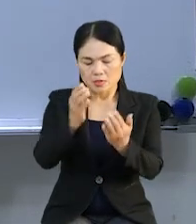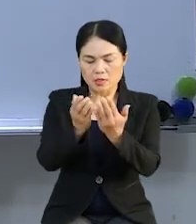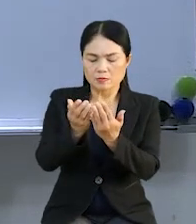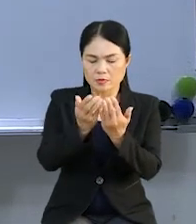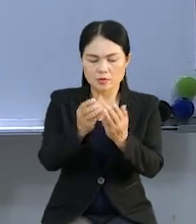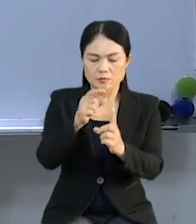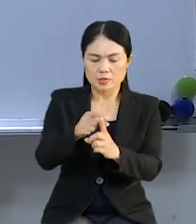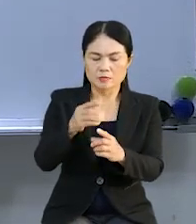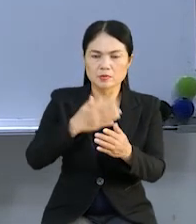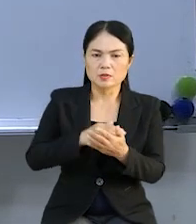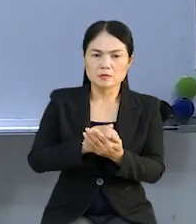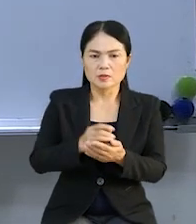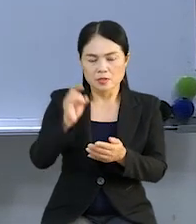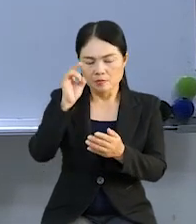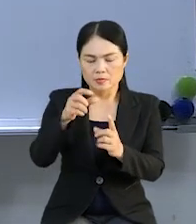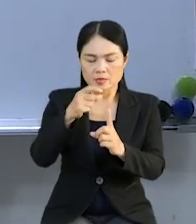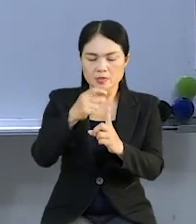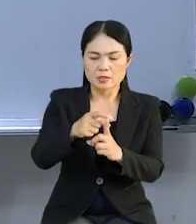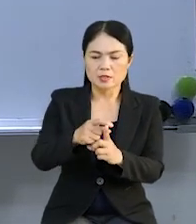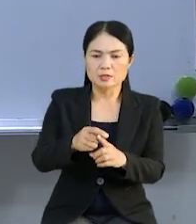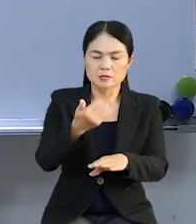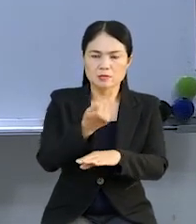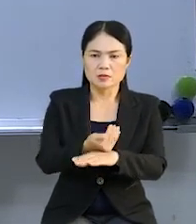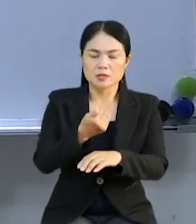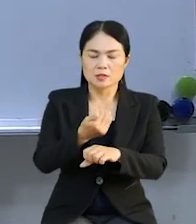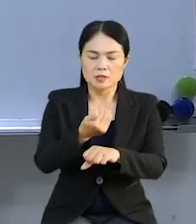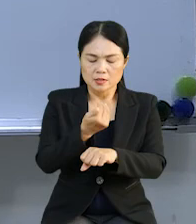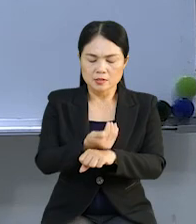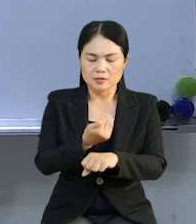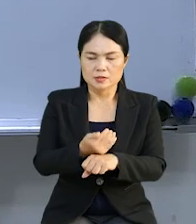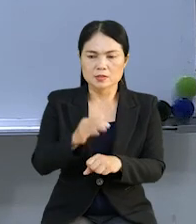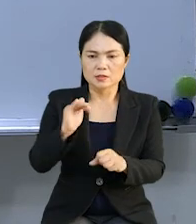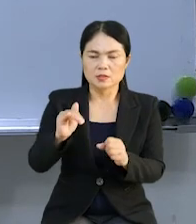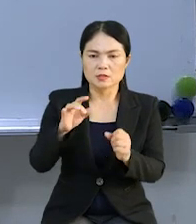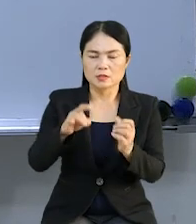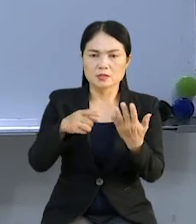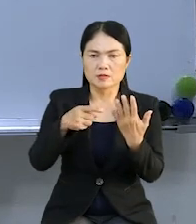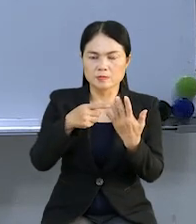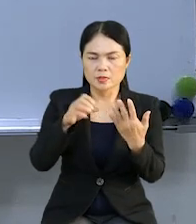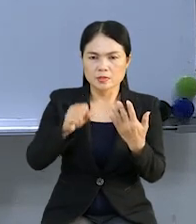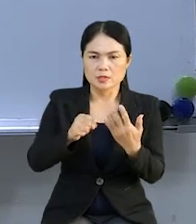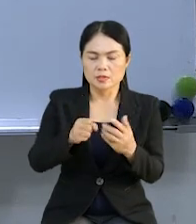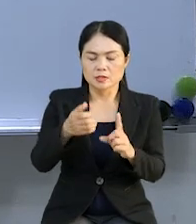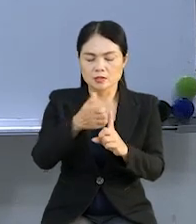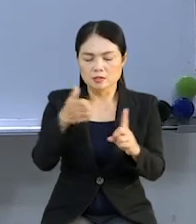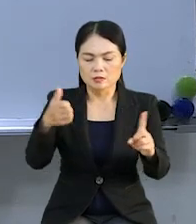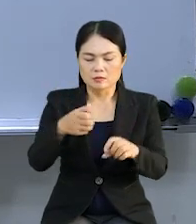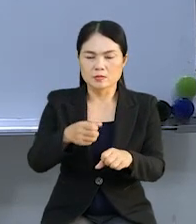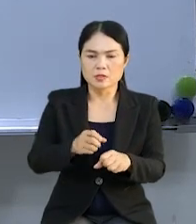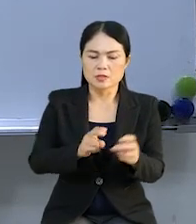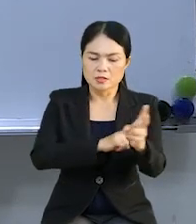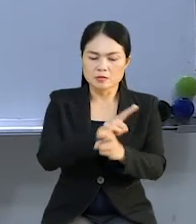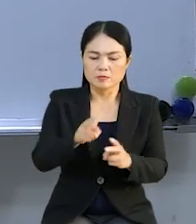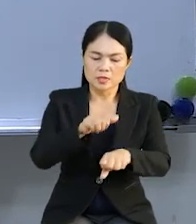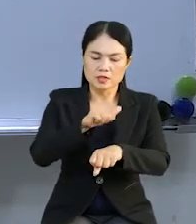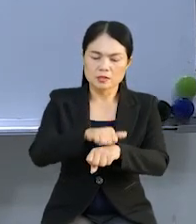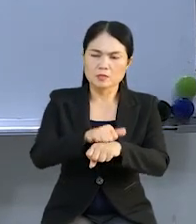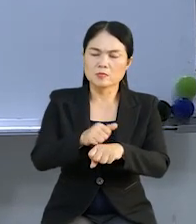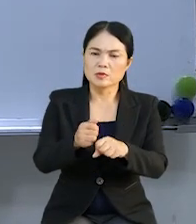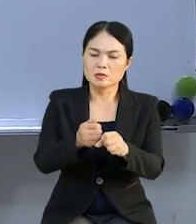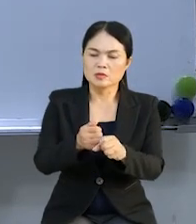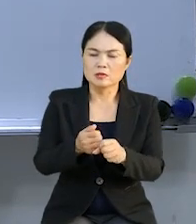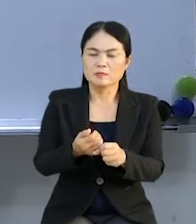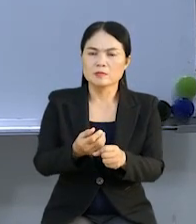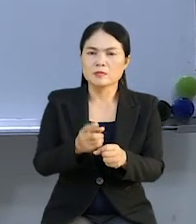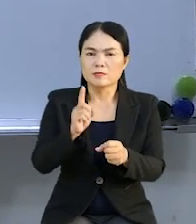rù bần dơ bịa sẽ là sport bà thân nạ bịa chìa niếm chia bọc hết thơ mà giang bạn sẽ là